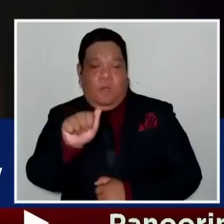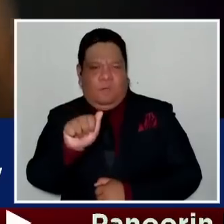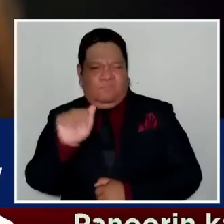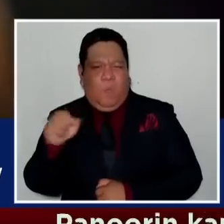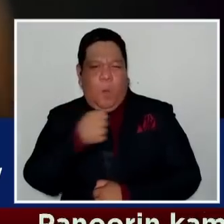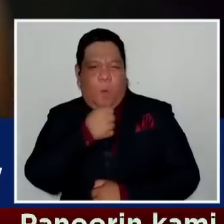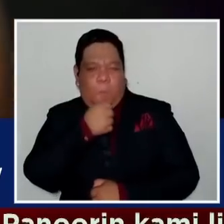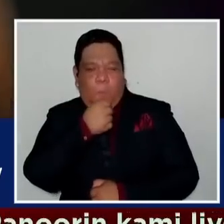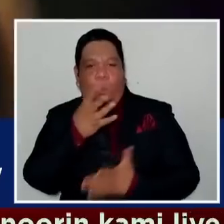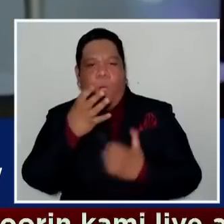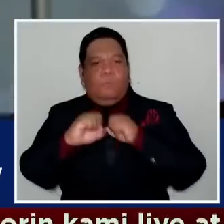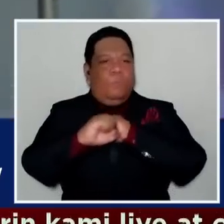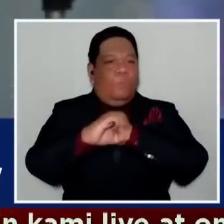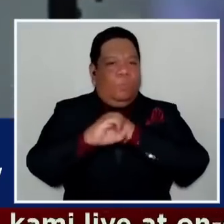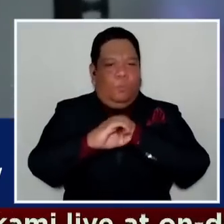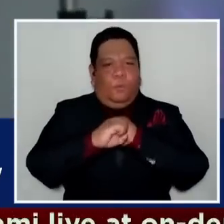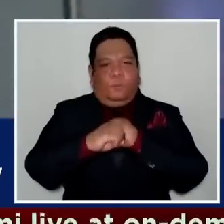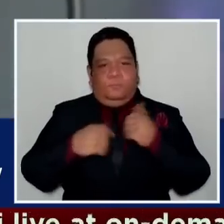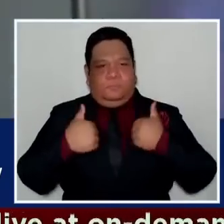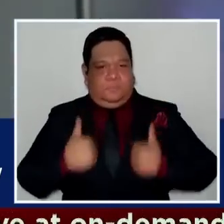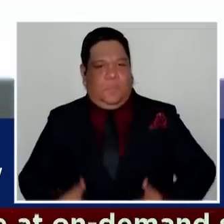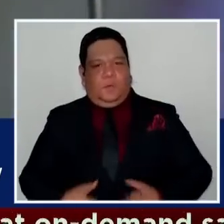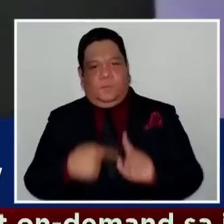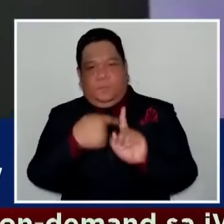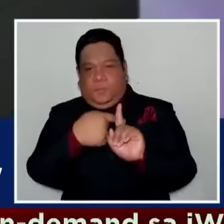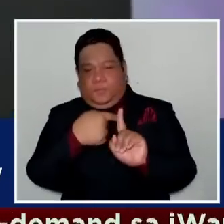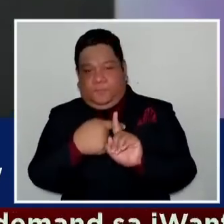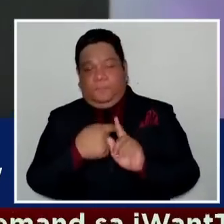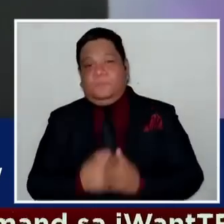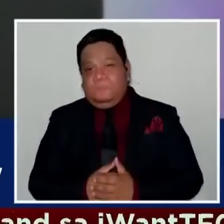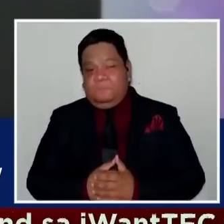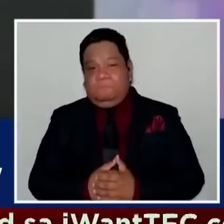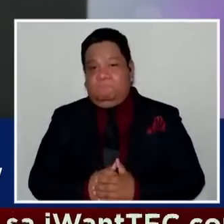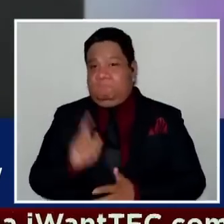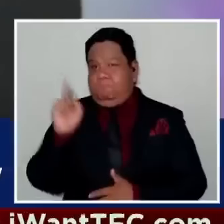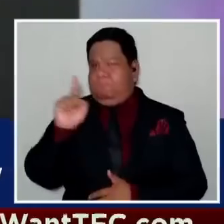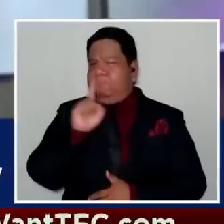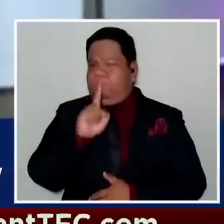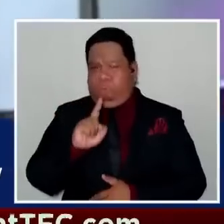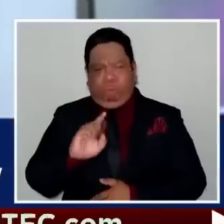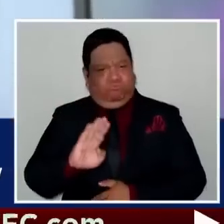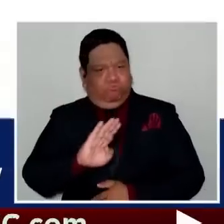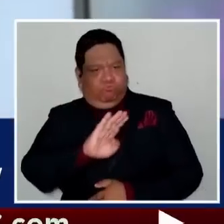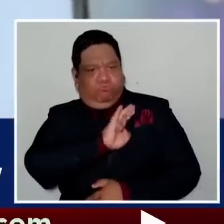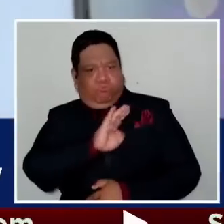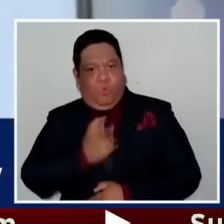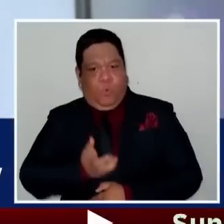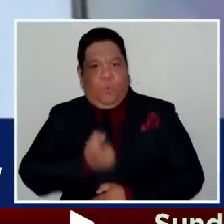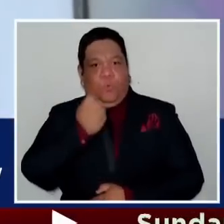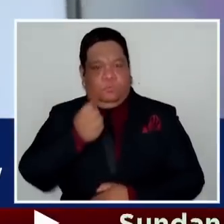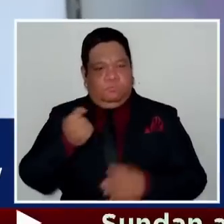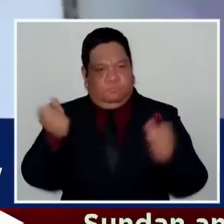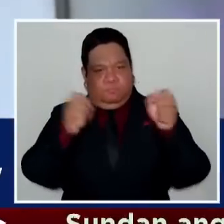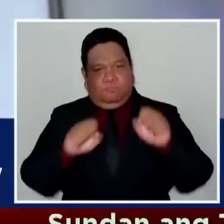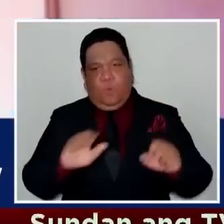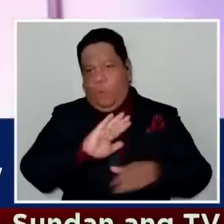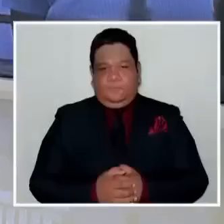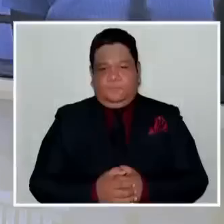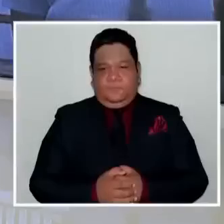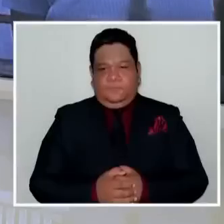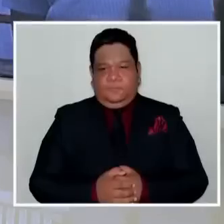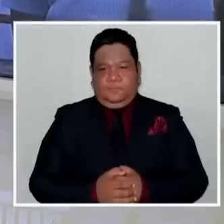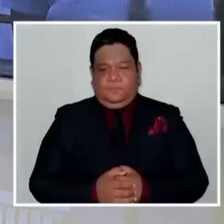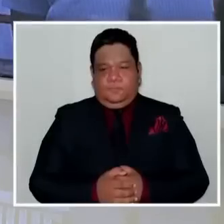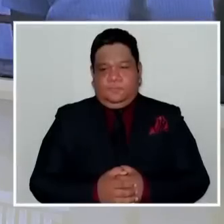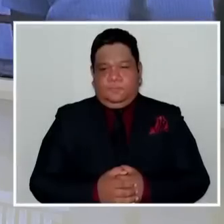ang body positivity. Be confident in your own skin because everybody is sexy. MJ Felipe, ABS-CBN News.